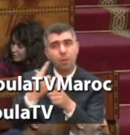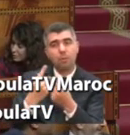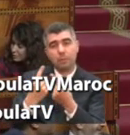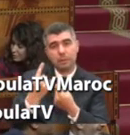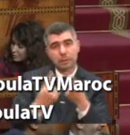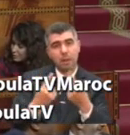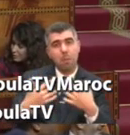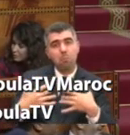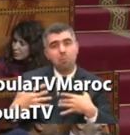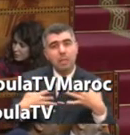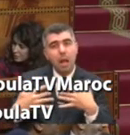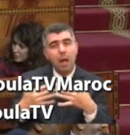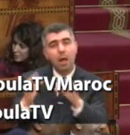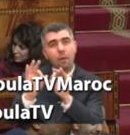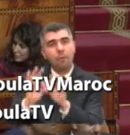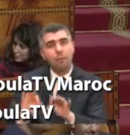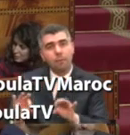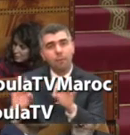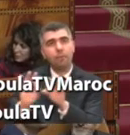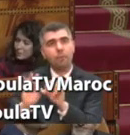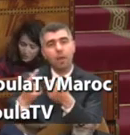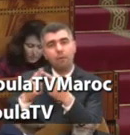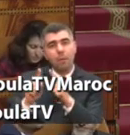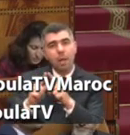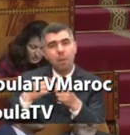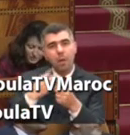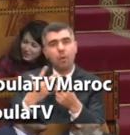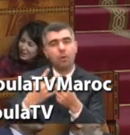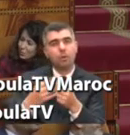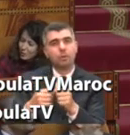والفرق الفولكلورية مثل أحيدوس والهيسي